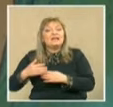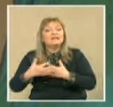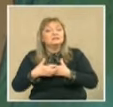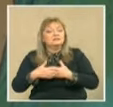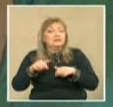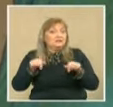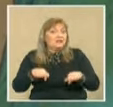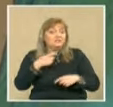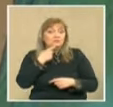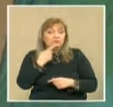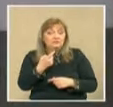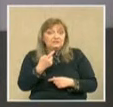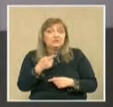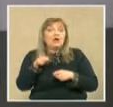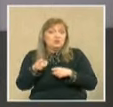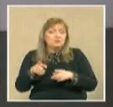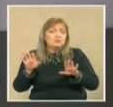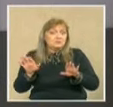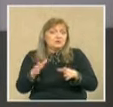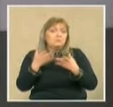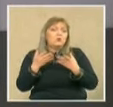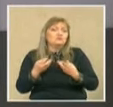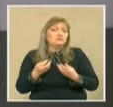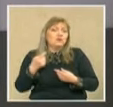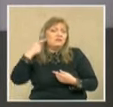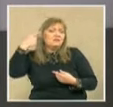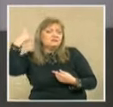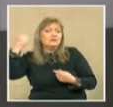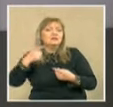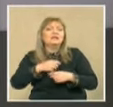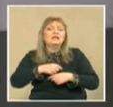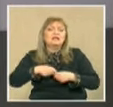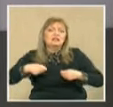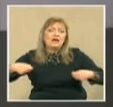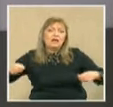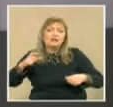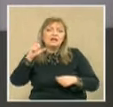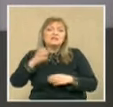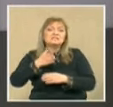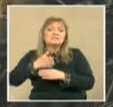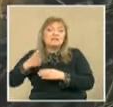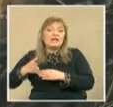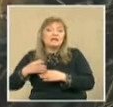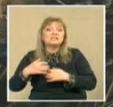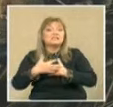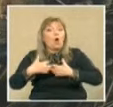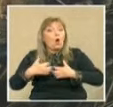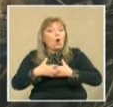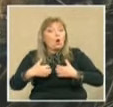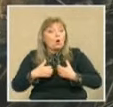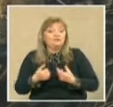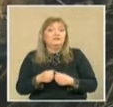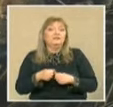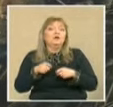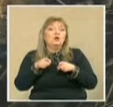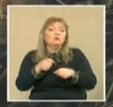Веселин Дамянов Вес започна, така му е дошла му, за да започне една дълга серия с котки. Ние бяхме в неговото ателие, там открихме, че той работи